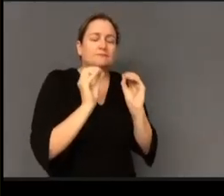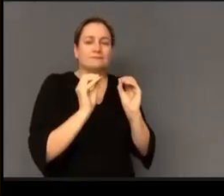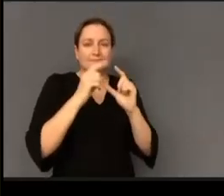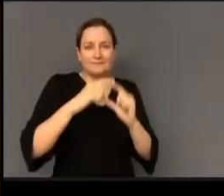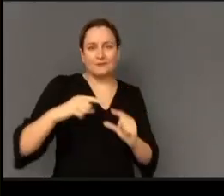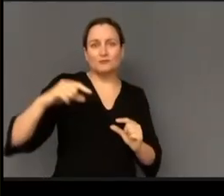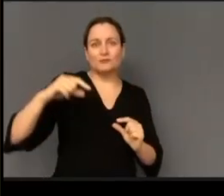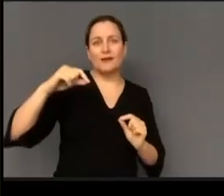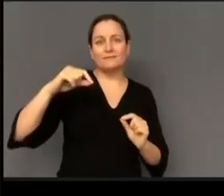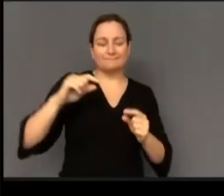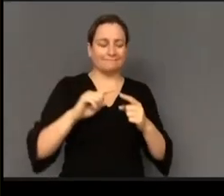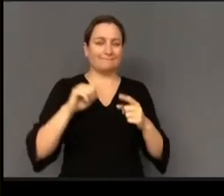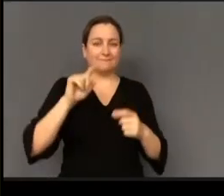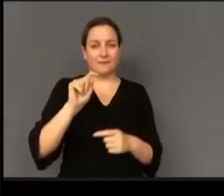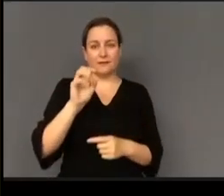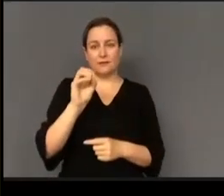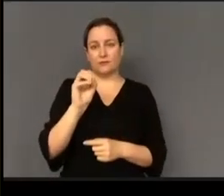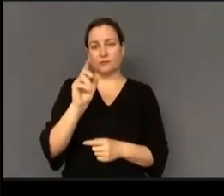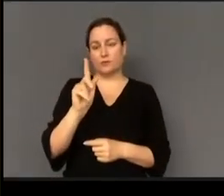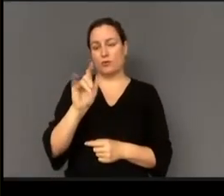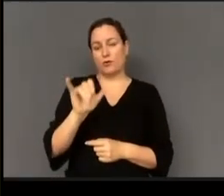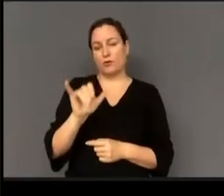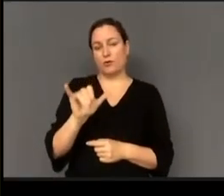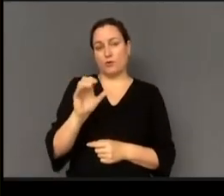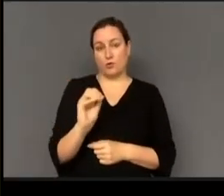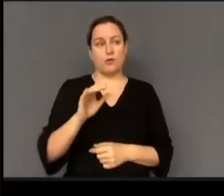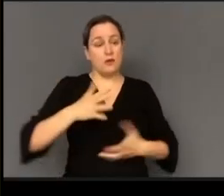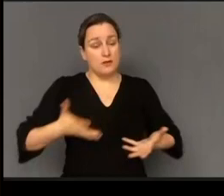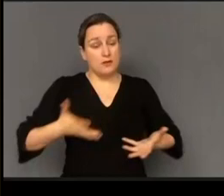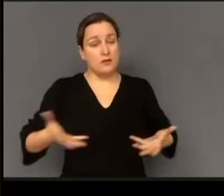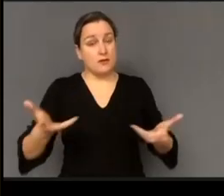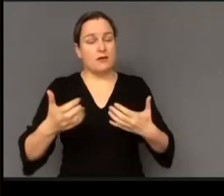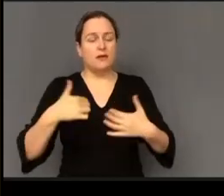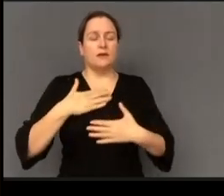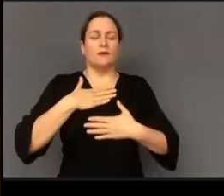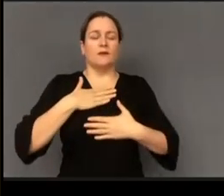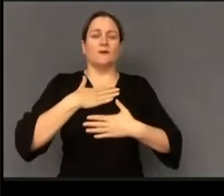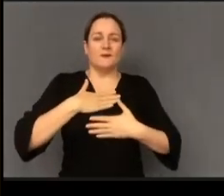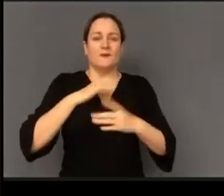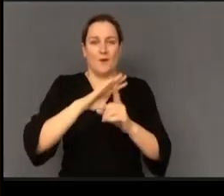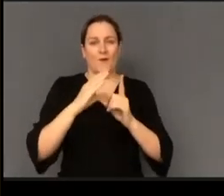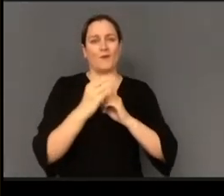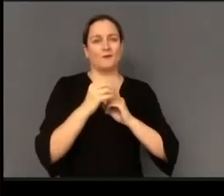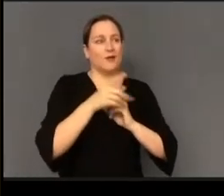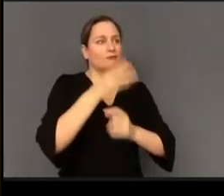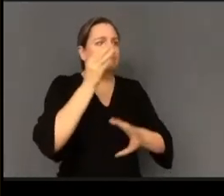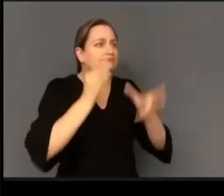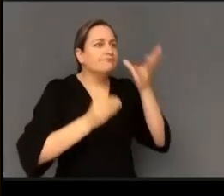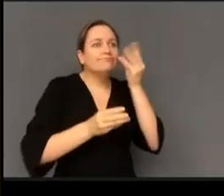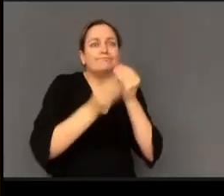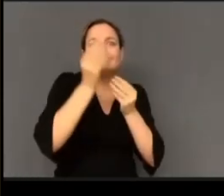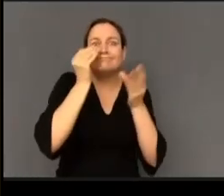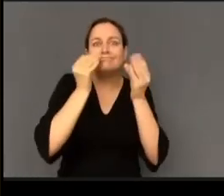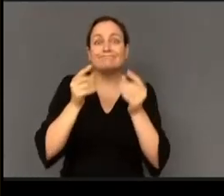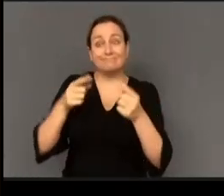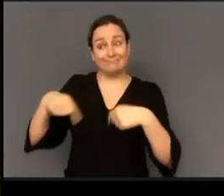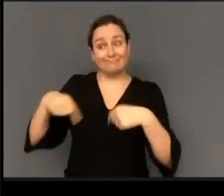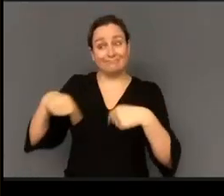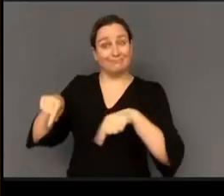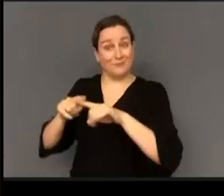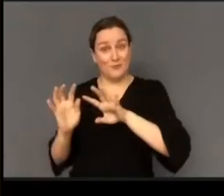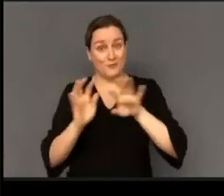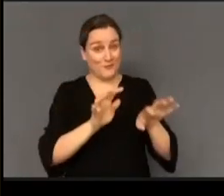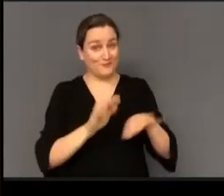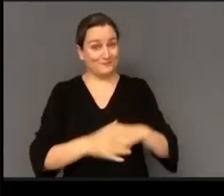いますえこの京都における会合が国際社会の未来え